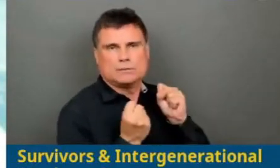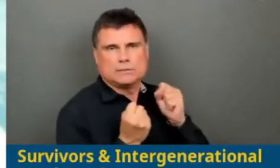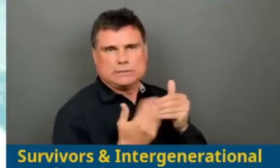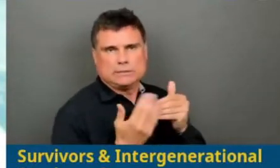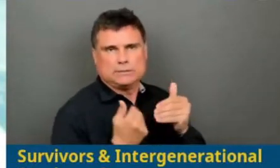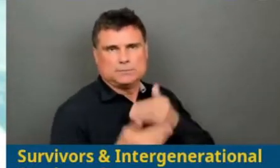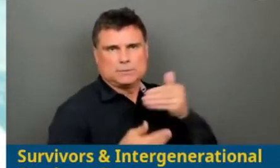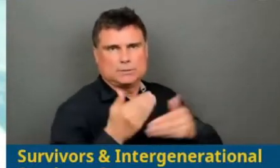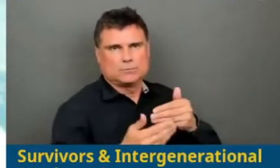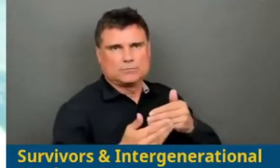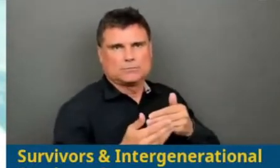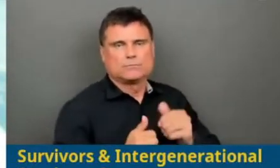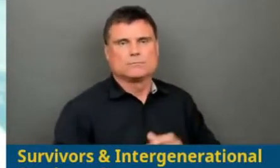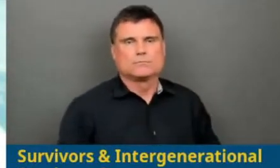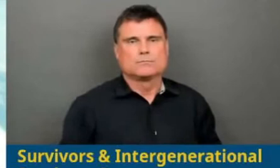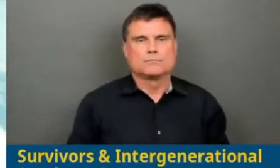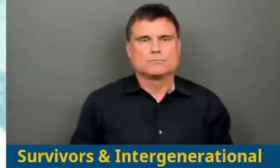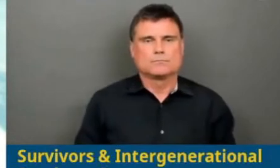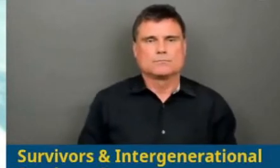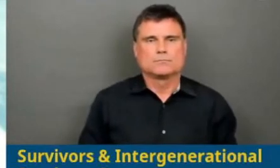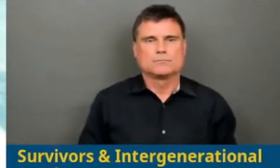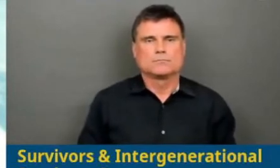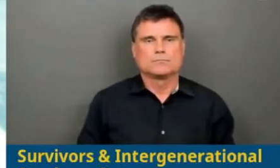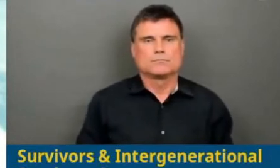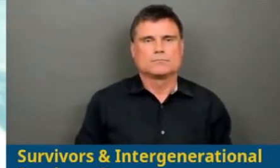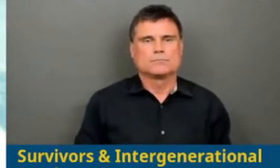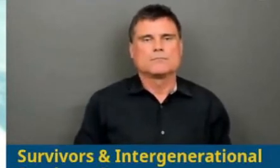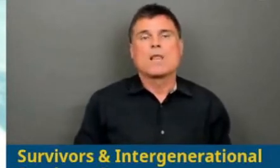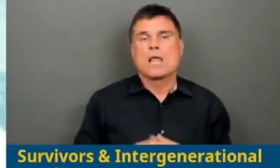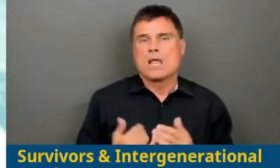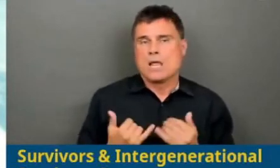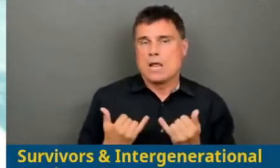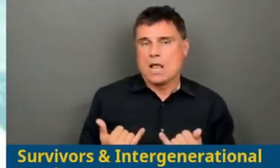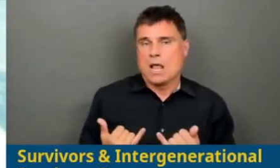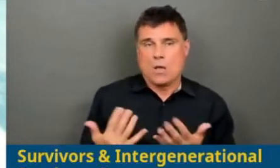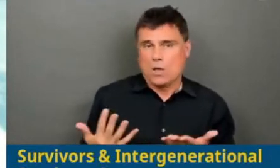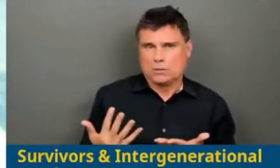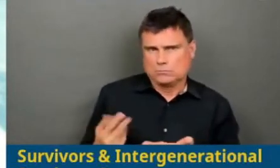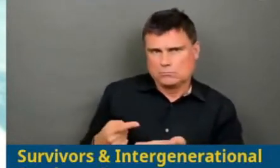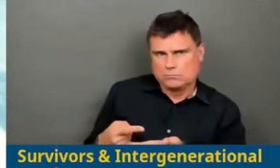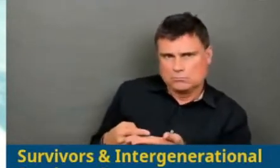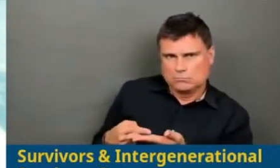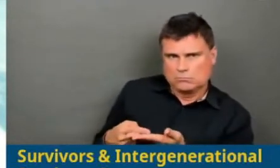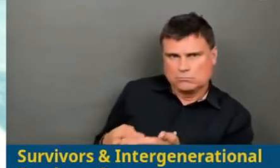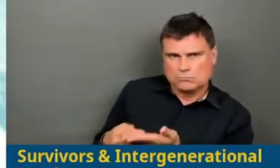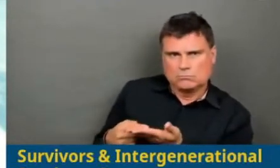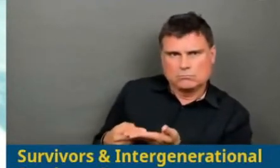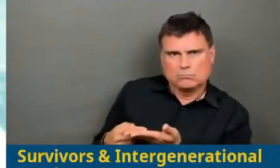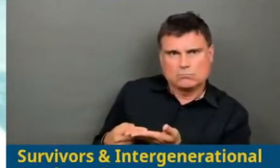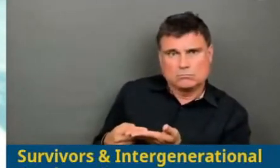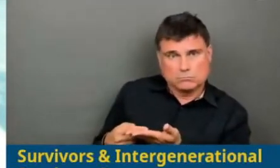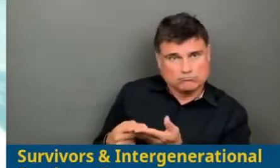la conversation avec le gouvernement provincial, ce sera facile, efficace et immédiat.